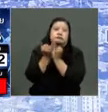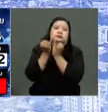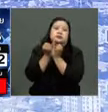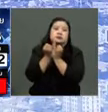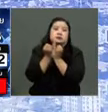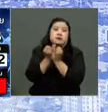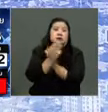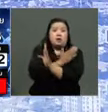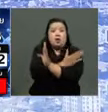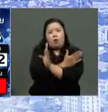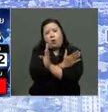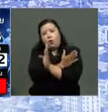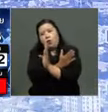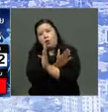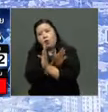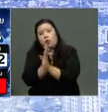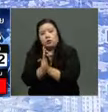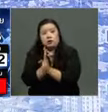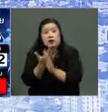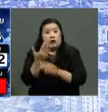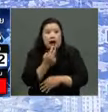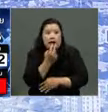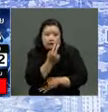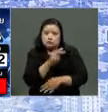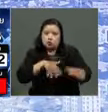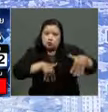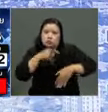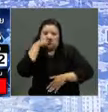ตรงนี้เพราะฉะนั้นต้องขอความร่วมมือท่านครับว่าเรื่องของการดูแลสุขลักษณะส่วนตัวของตัวเองเป็นมาตรการที่เราเรียกว่ากาดไม่ตกมาตั้งแต่ตอนต้นเนี่ยเกิดขึ้นมาตั้งแต่ก่อน1และ 2ด้วยแล้วก็ทำได้ดีมาก่อนแต่หน้าวันนี้หลายคนก็ออกมาบอกว่า